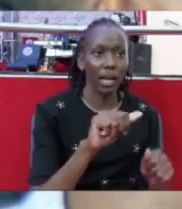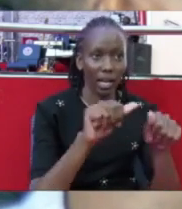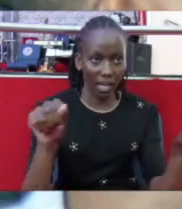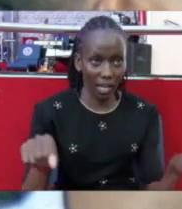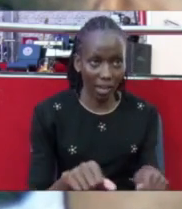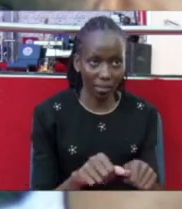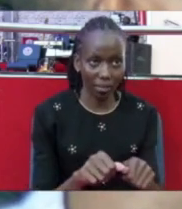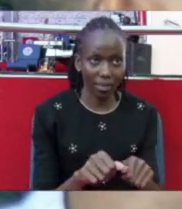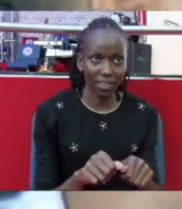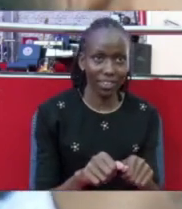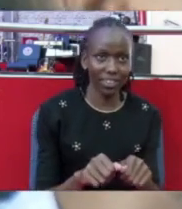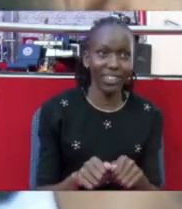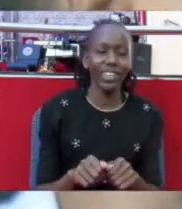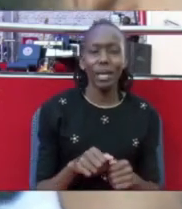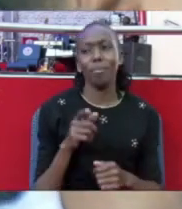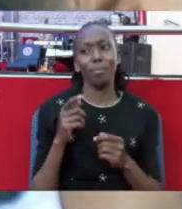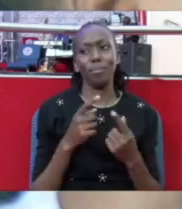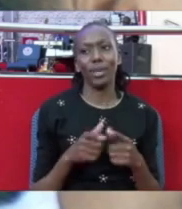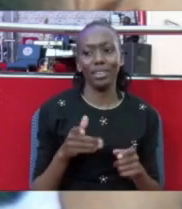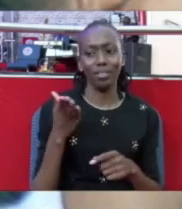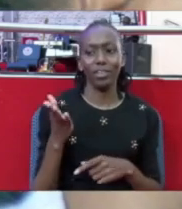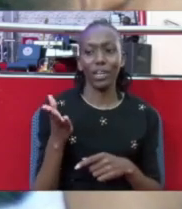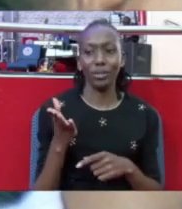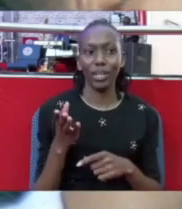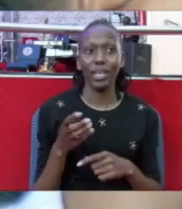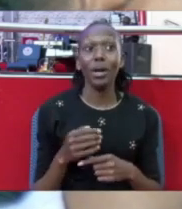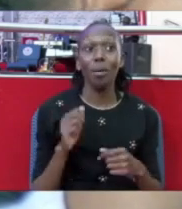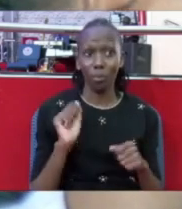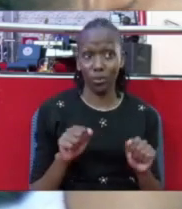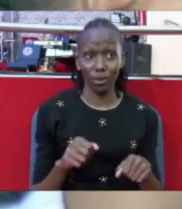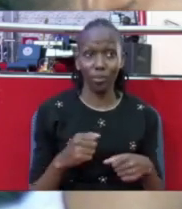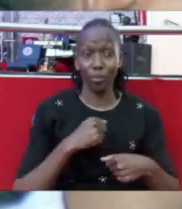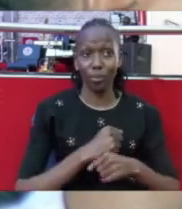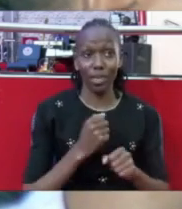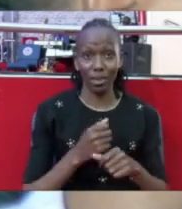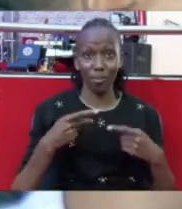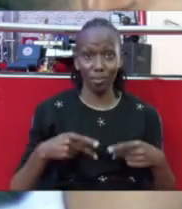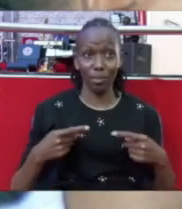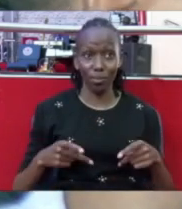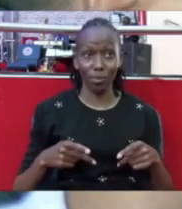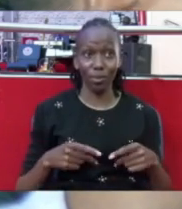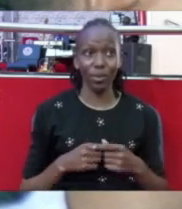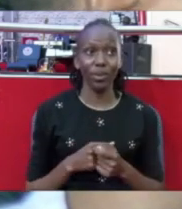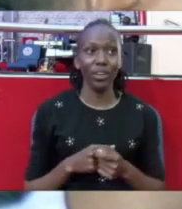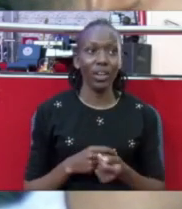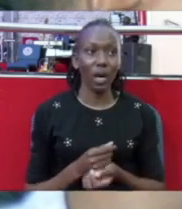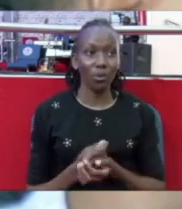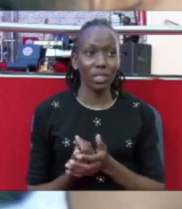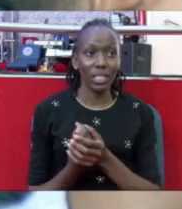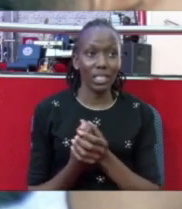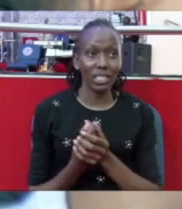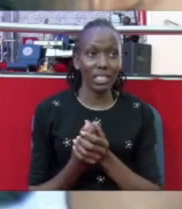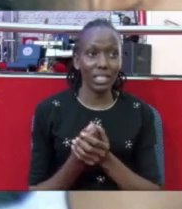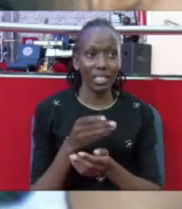in the church. Na hiyo inaweza ikakosesha watu. Because people will doubt their own faith. Kwa sababu watu wengine